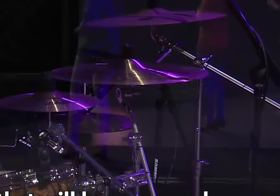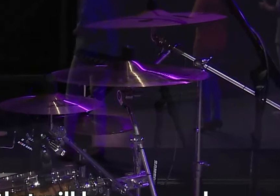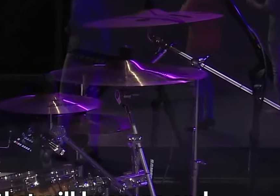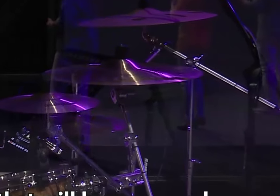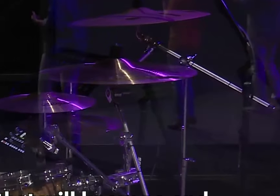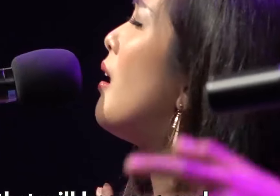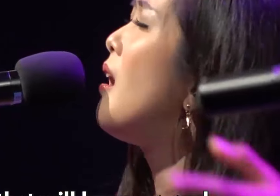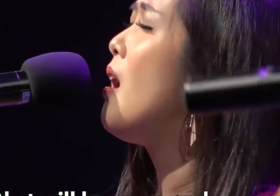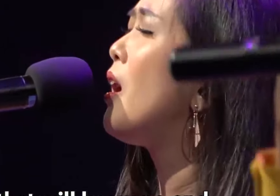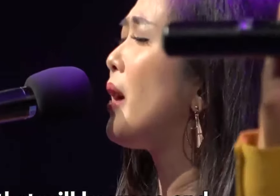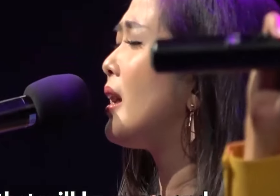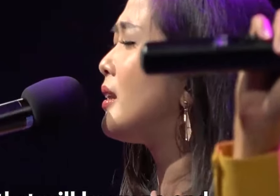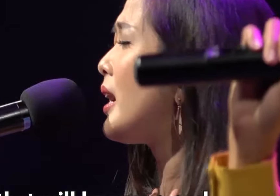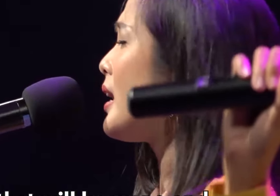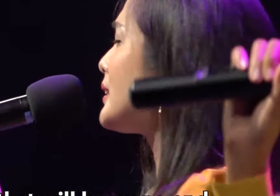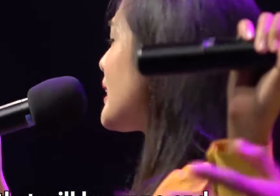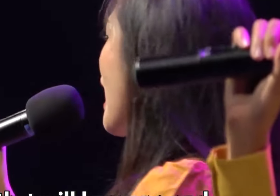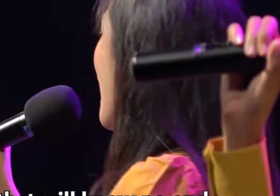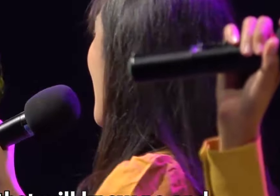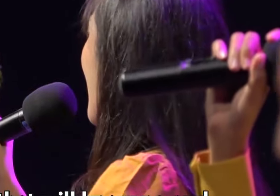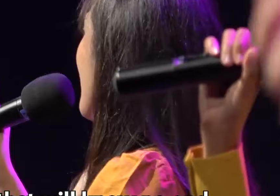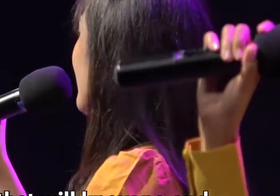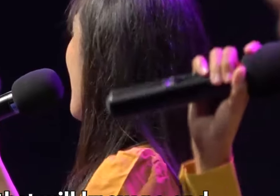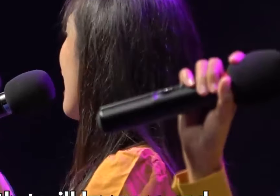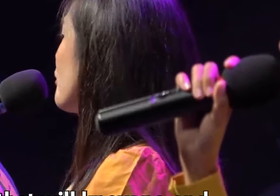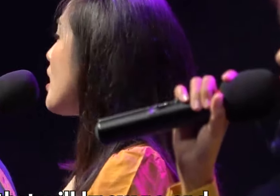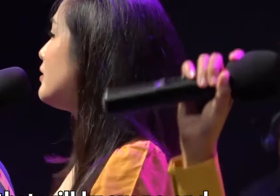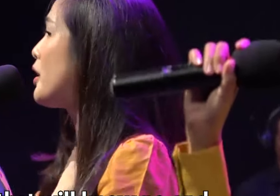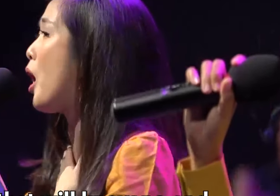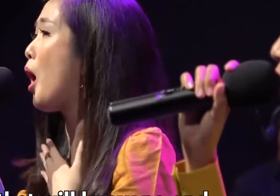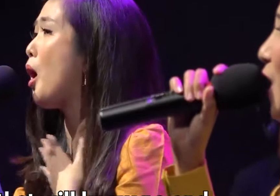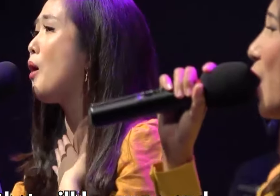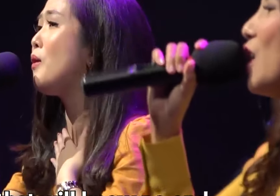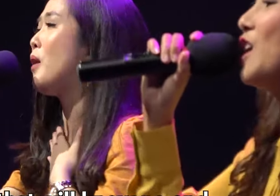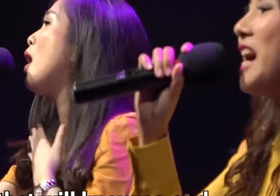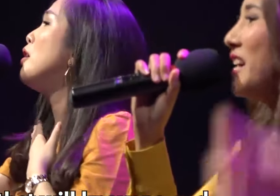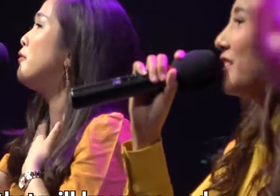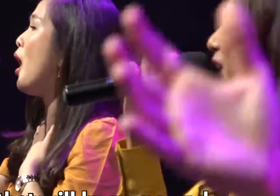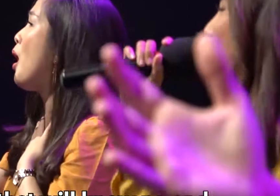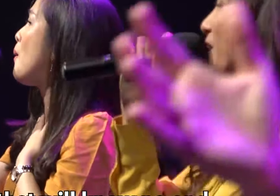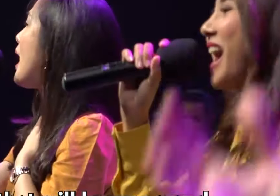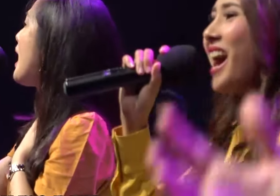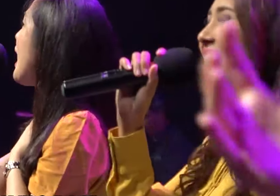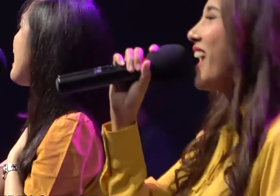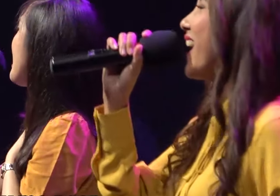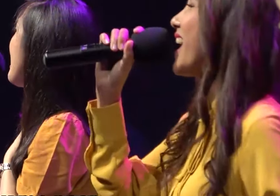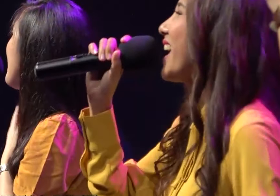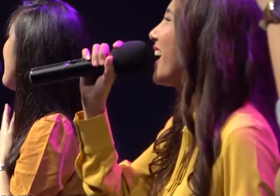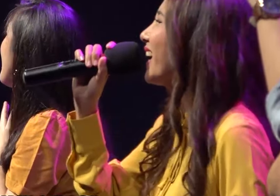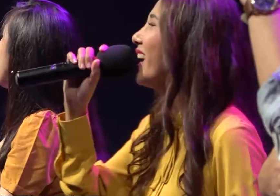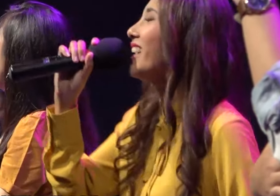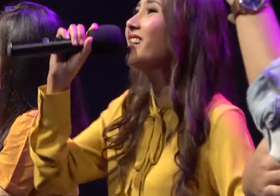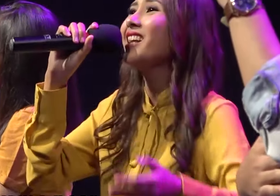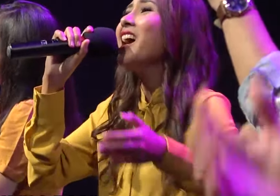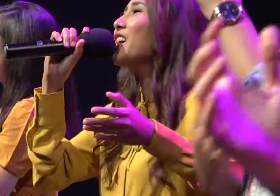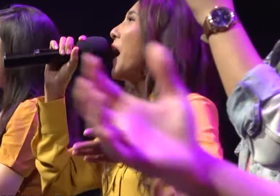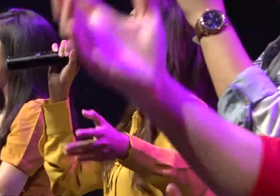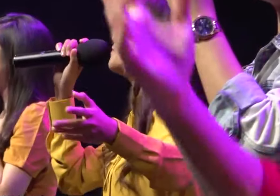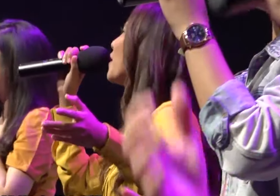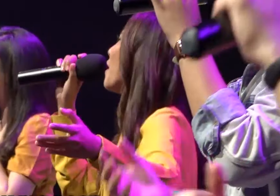full. Love and desire that will know no